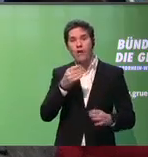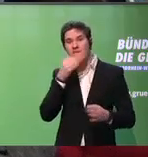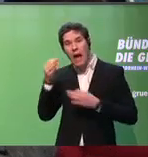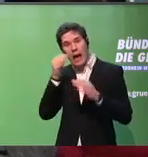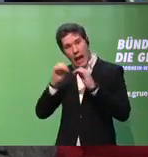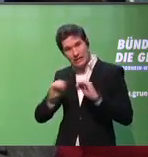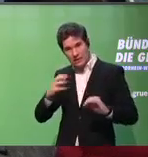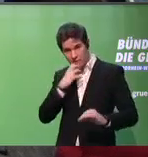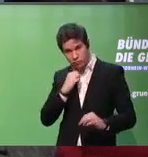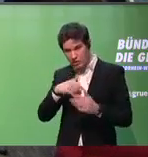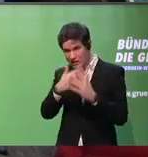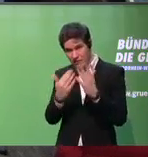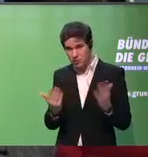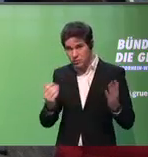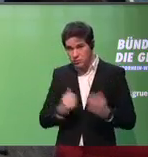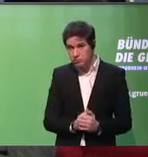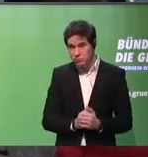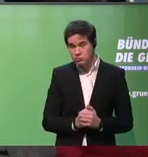sind dazu.